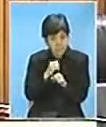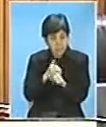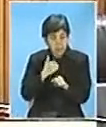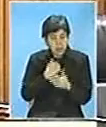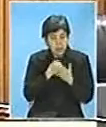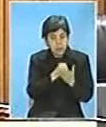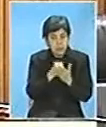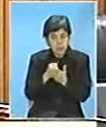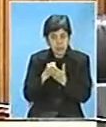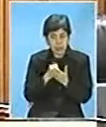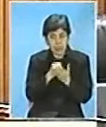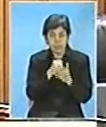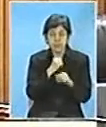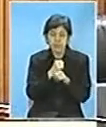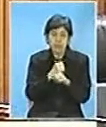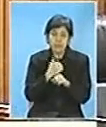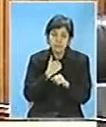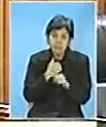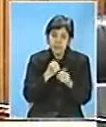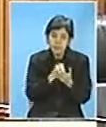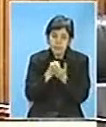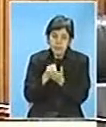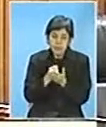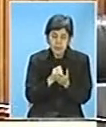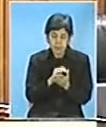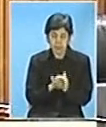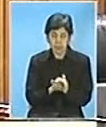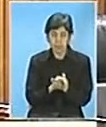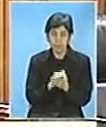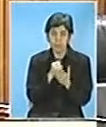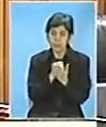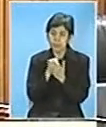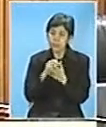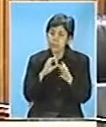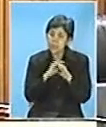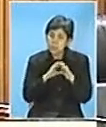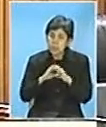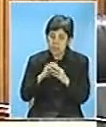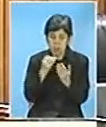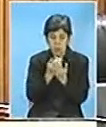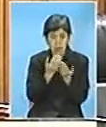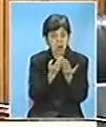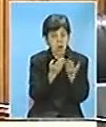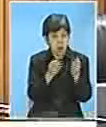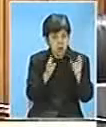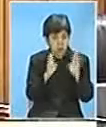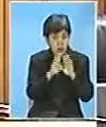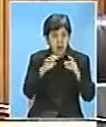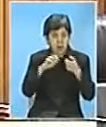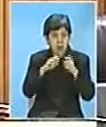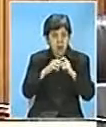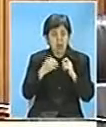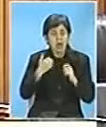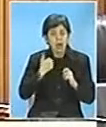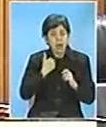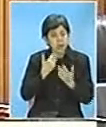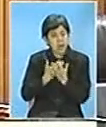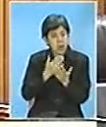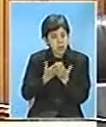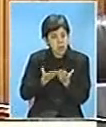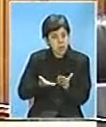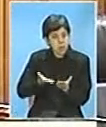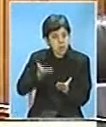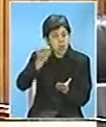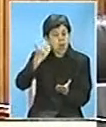ข้าไปดูโดยเฉพาะช่วยเหลือเป็นกลุ่มโดยเฉพาะนะครับไม่ว่าจะเป็นในส่วนของครัวเรือนที่จะมีปัญหาถ้าราคาขึ้นเร็วเกินไ